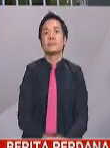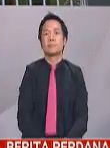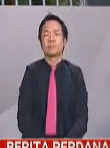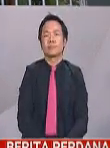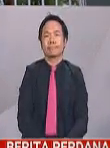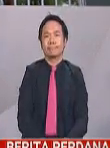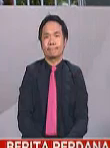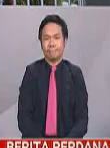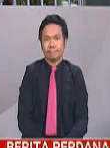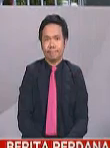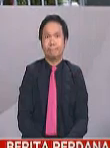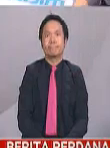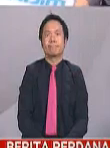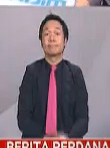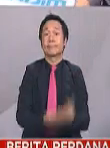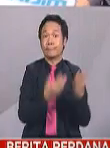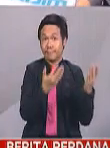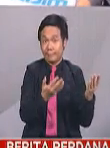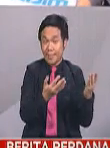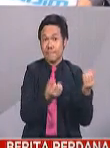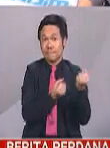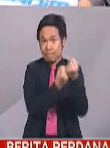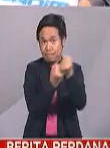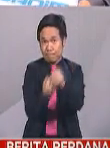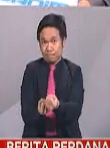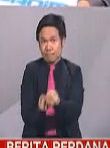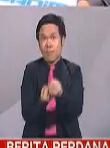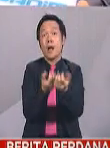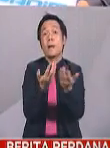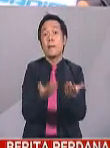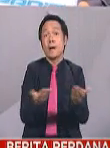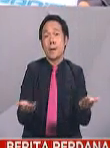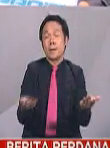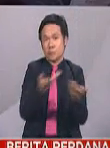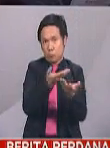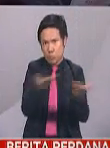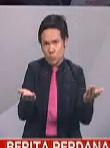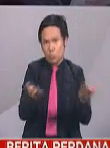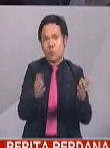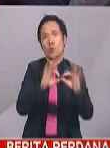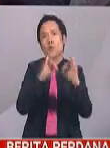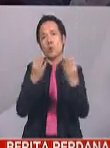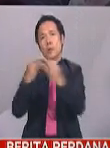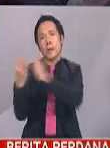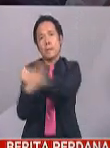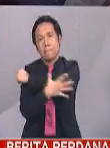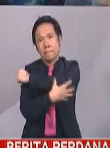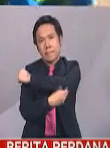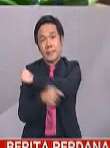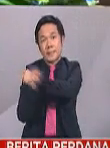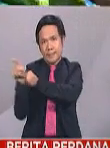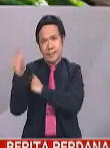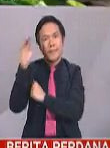Beliau menyatakannya selepas menyampaikan sumbangan keperluan asas kepada keluarga Asnaf di Tanah Merah, Kelantan.